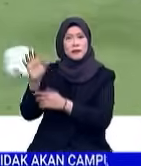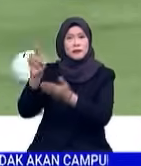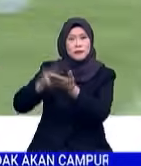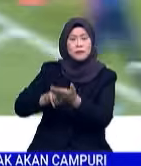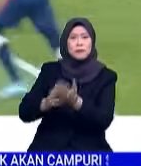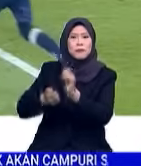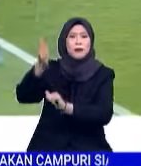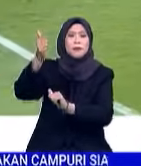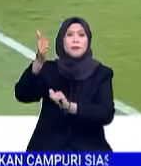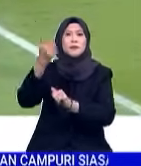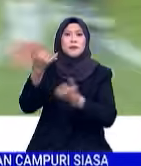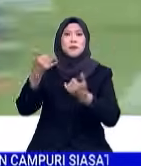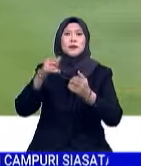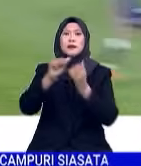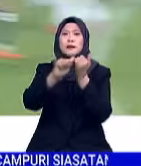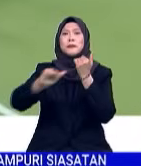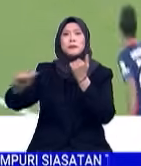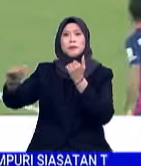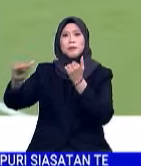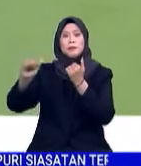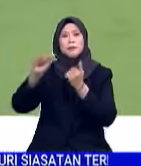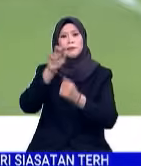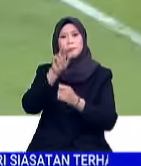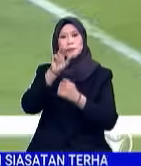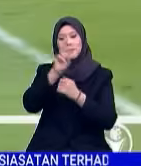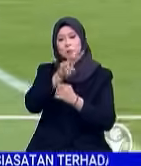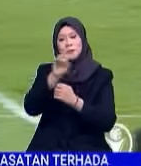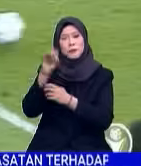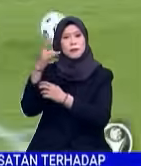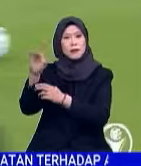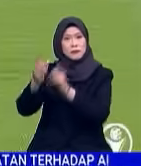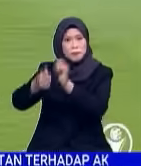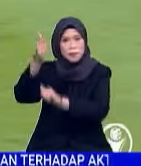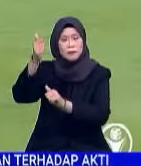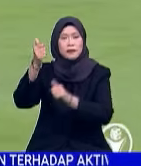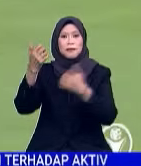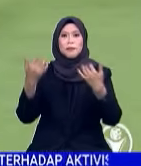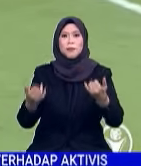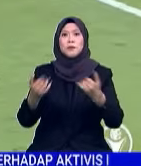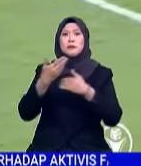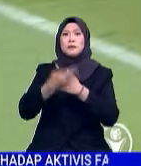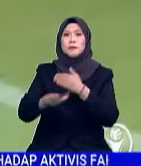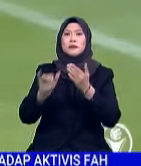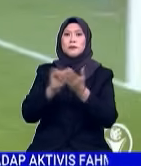adalah ketika kempen Piala Malaysia pada Oktober 2018, manakala pertemuan selepas